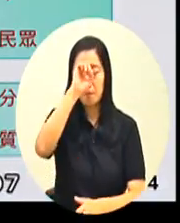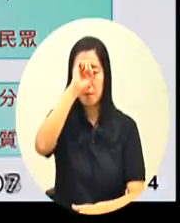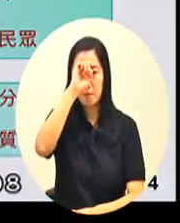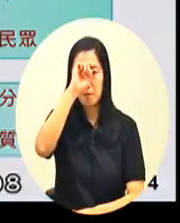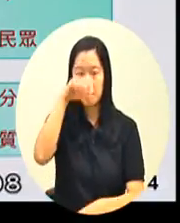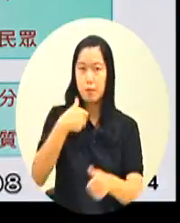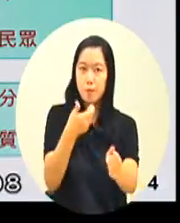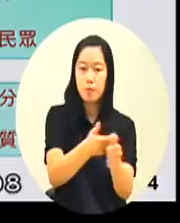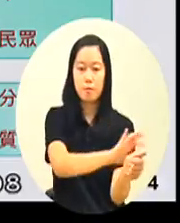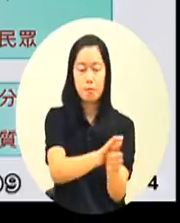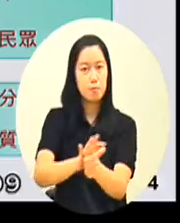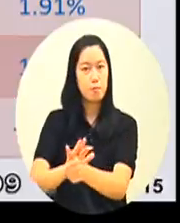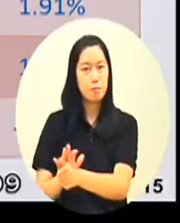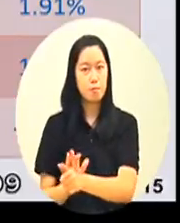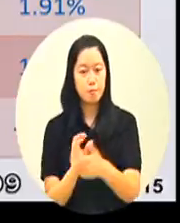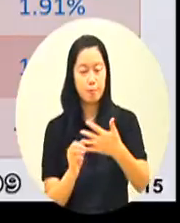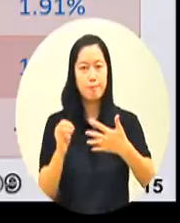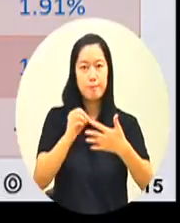的这些服务。